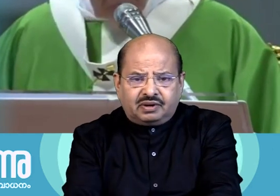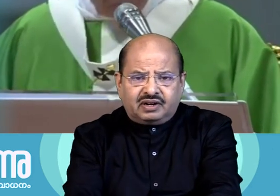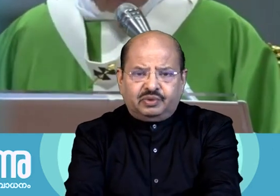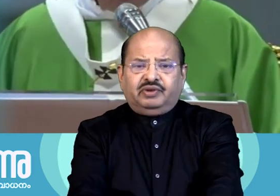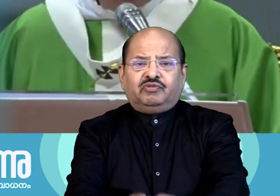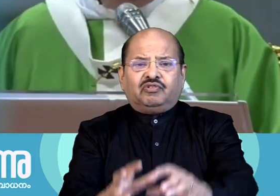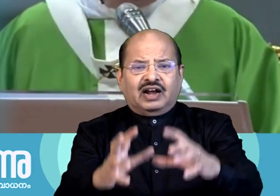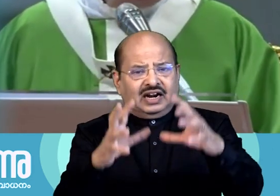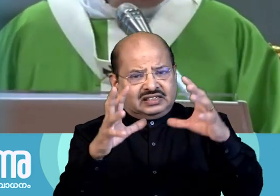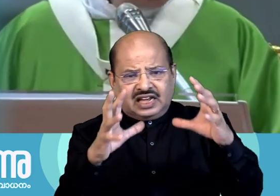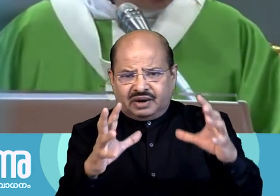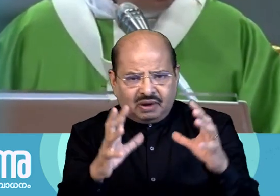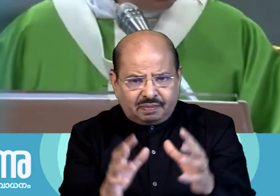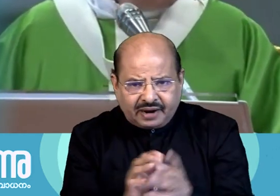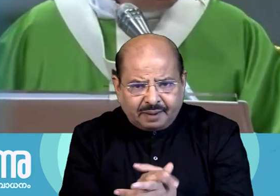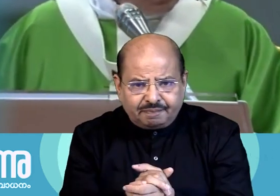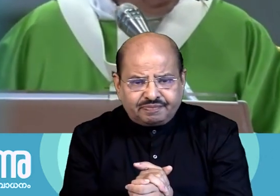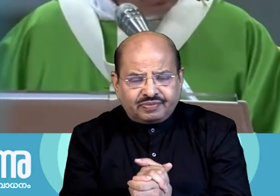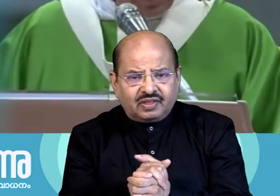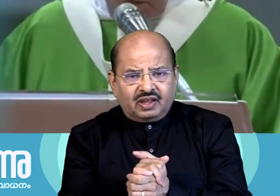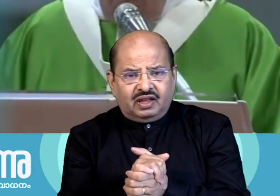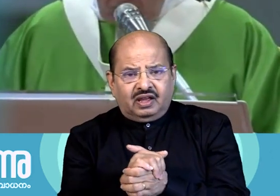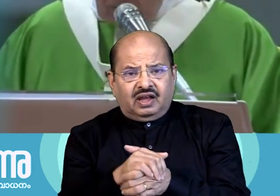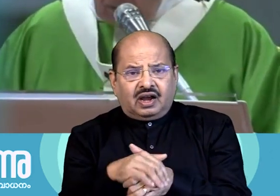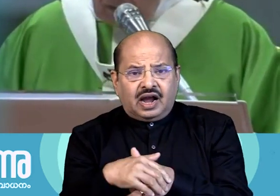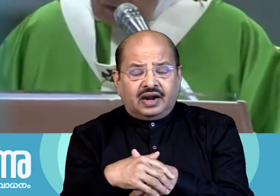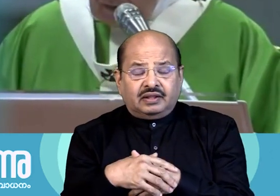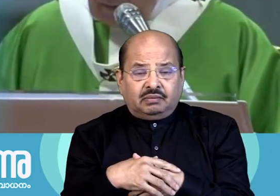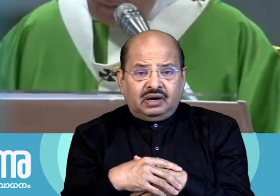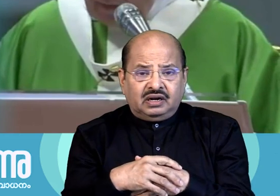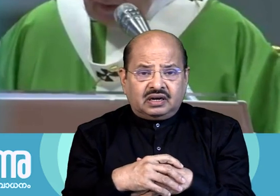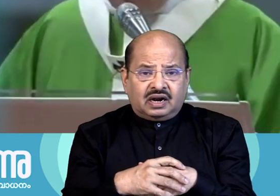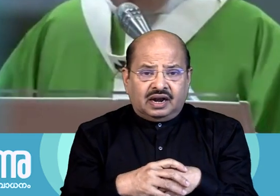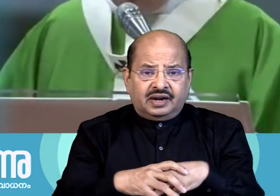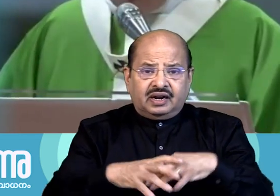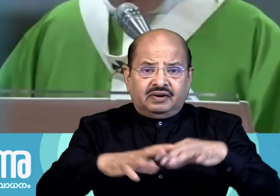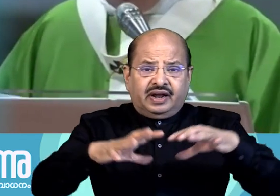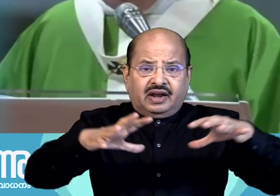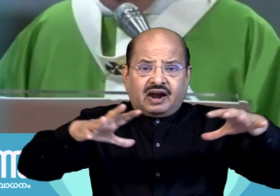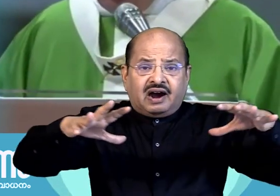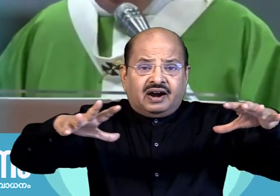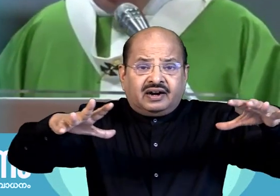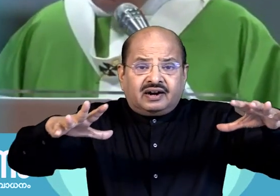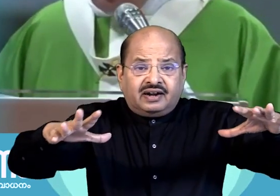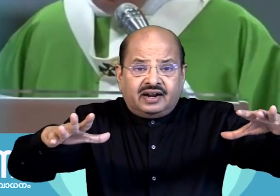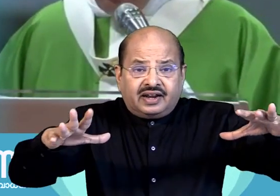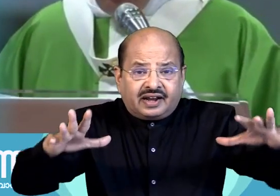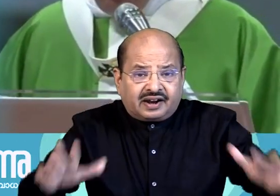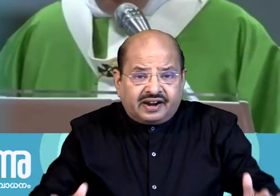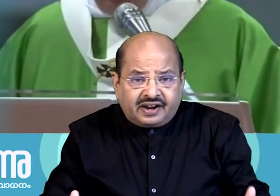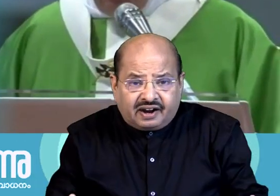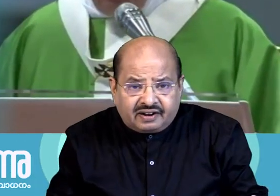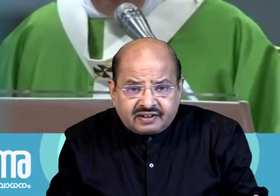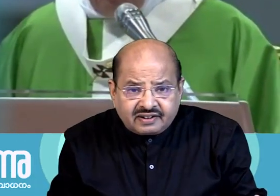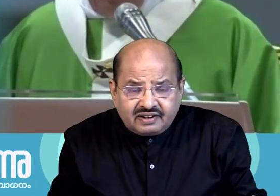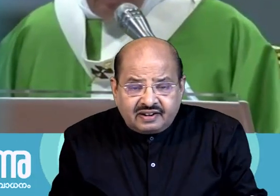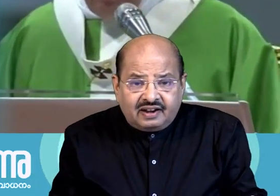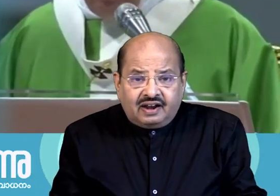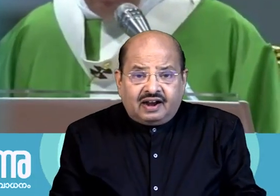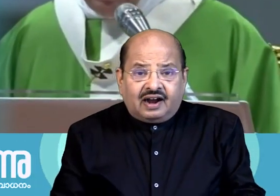ചാപ്റ്ററിൽ നമുക്ക് ഒരു വരൾച്ച അനുഭവപ്പെടാം. കാരണം നമ്മൾ കാര്യങ്ങളുടെ ആഴങ്ങളിലേക്ക്